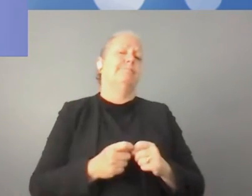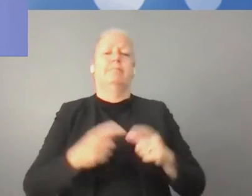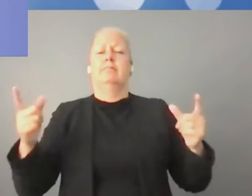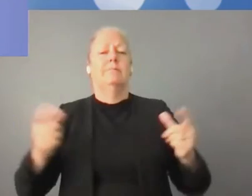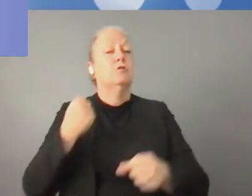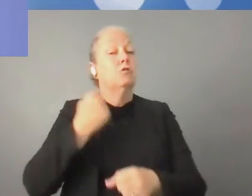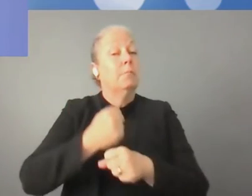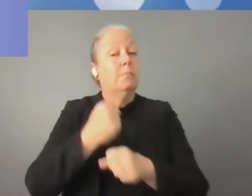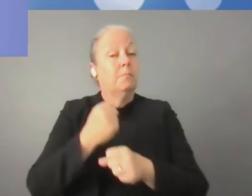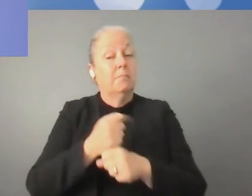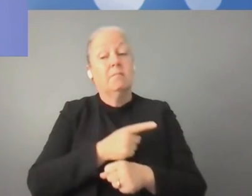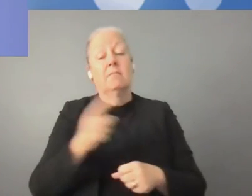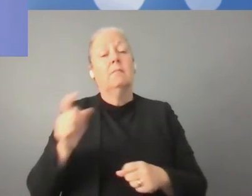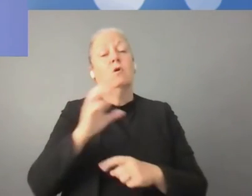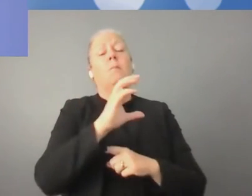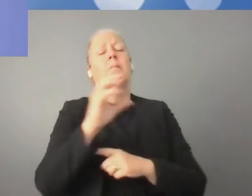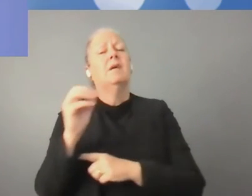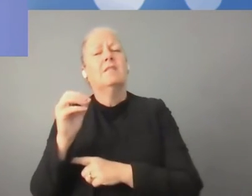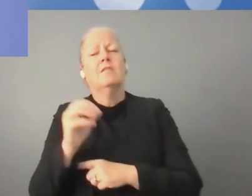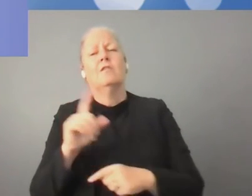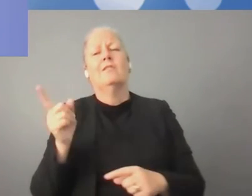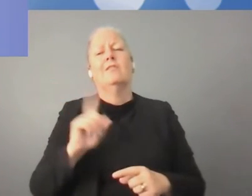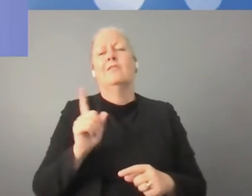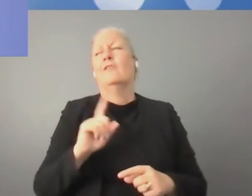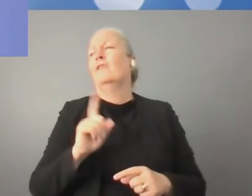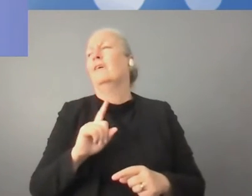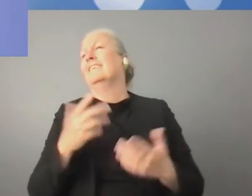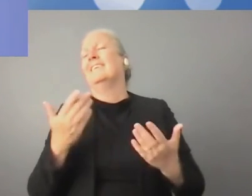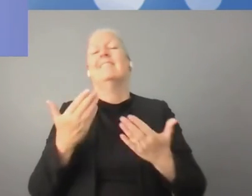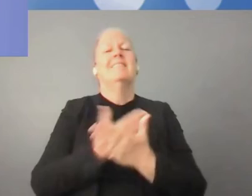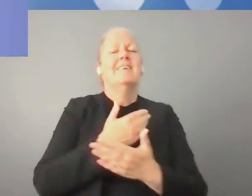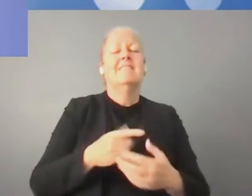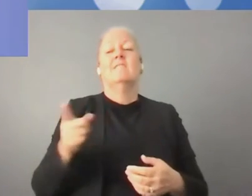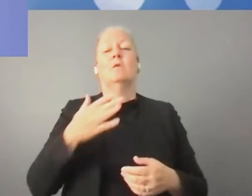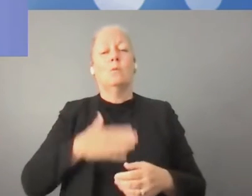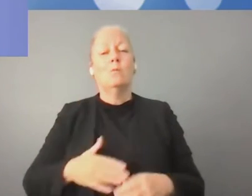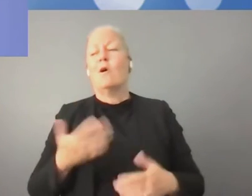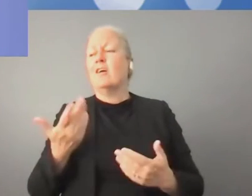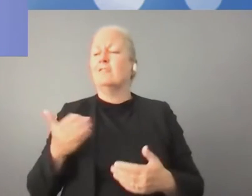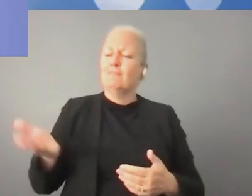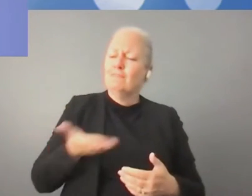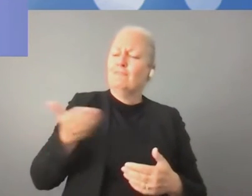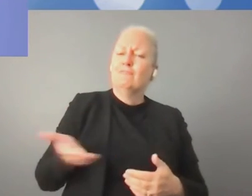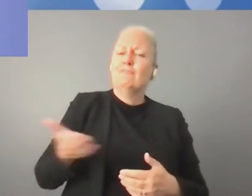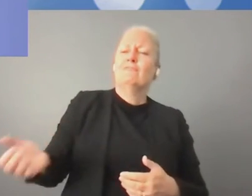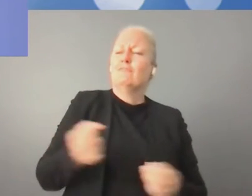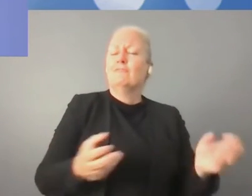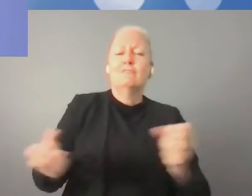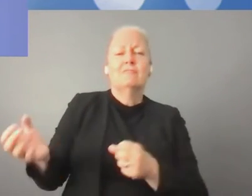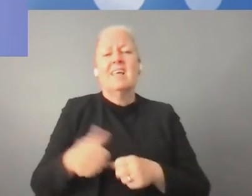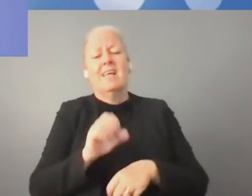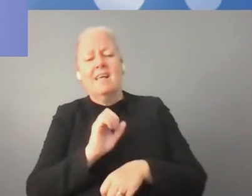которые не справляются такими средствами, которые они могут вложить в экспертов, в консультантов по цифровым